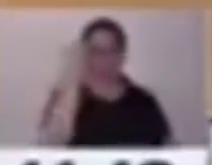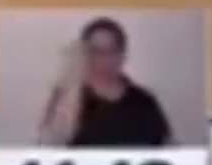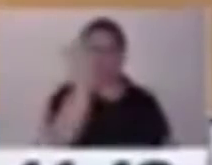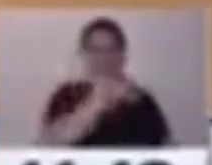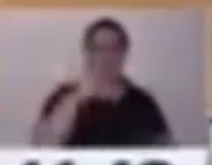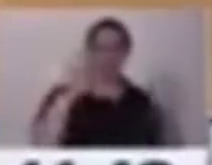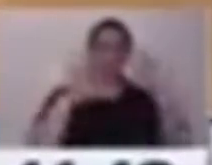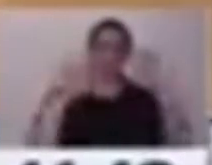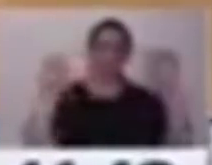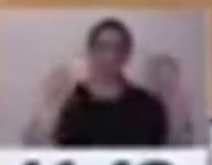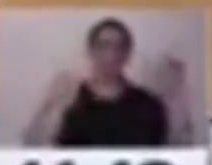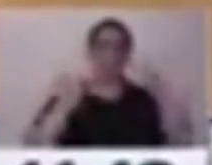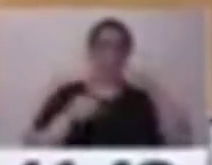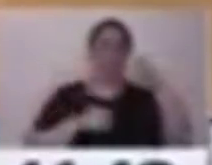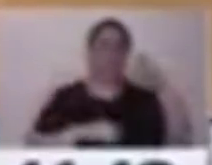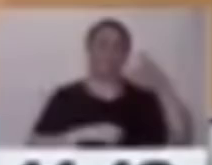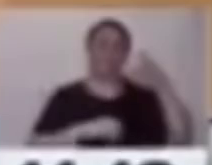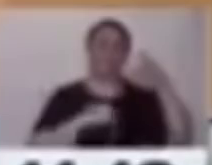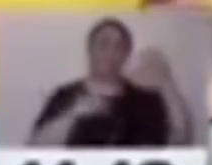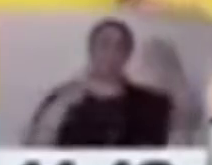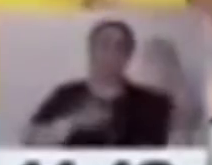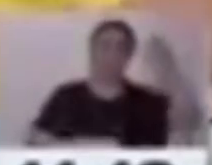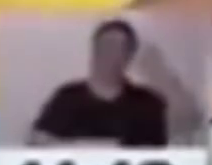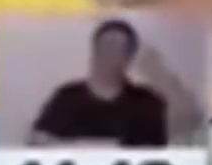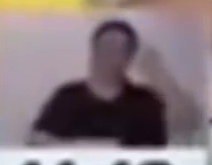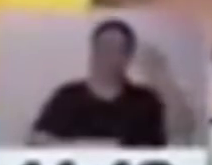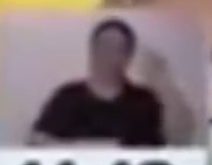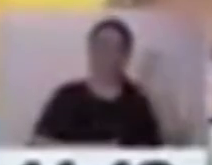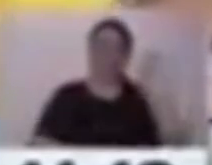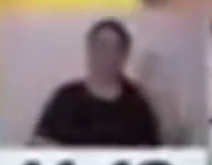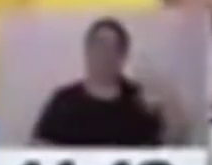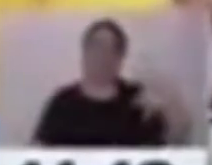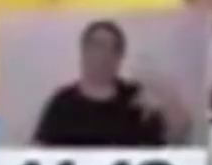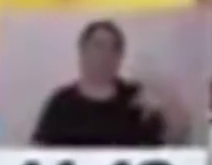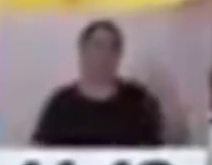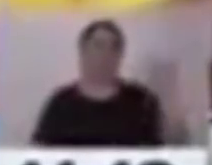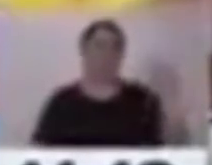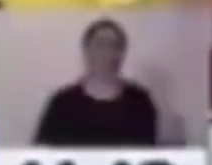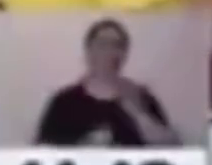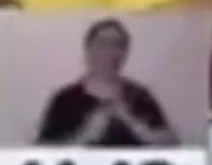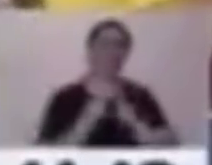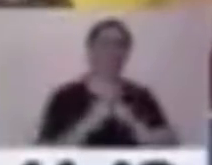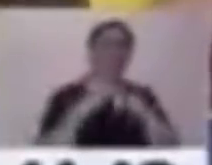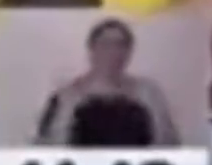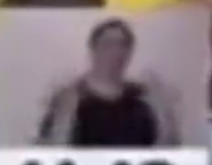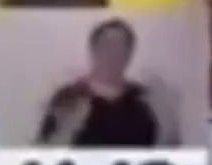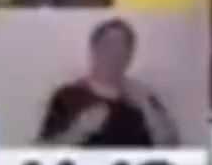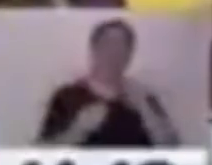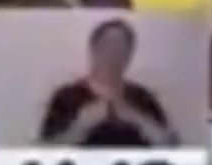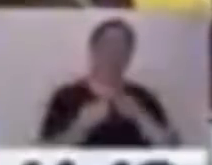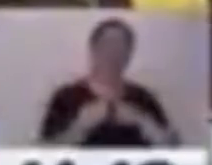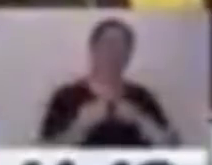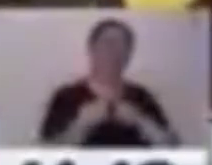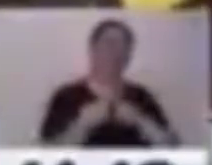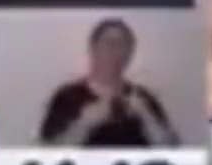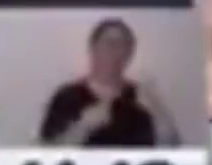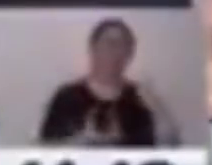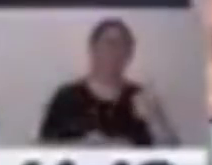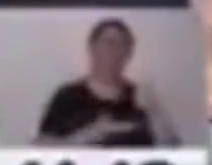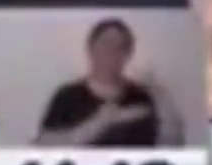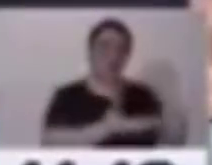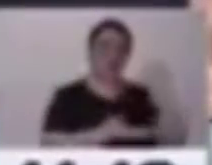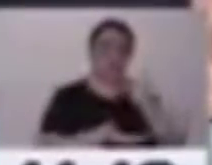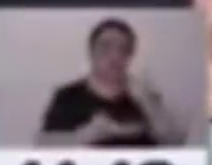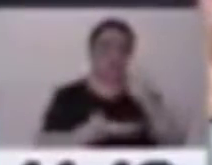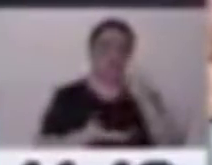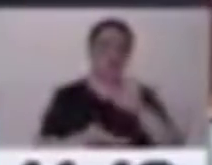sapagkat alam naman natin sila po ay kabilang doon sa mga talagang nangangailangan sa ating lipunan. At sa